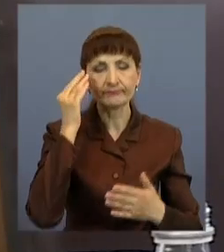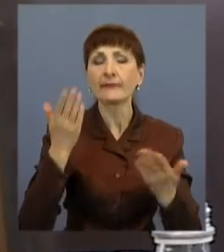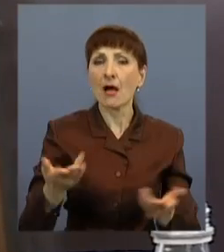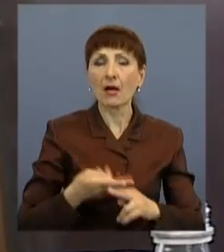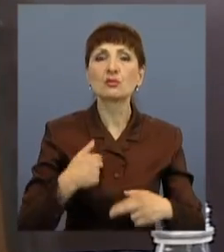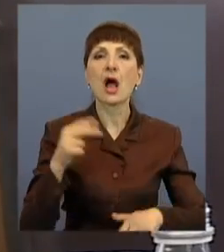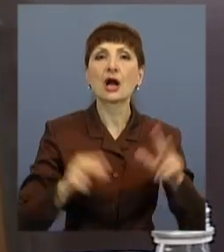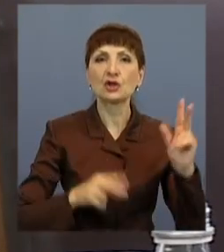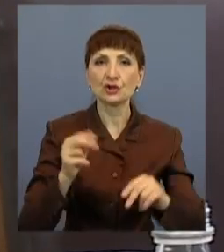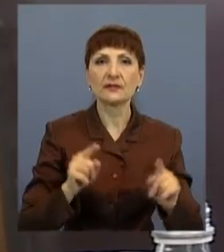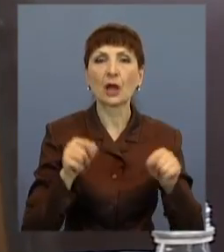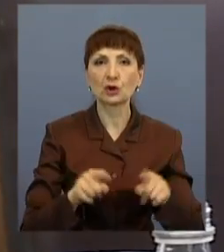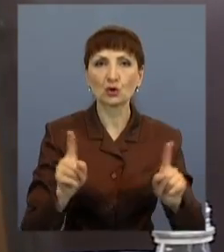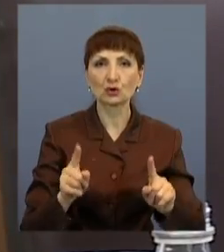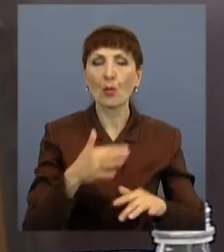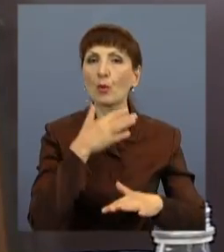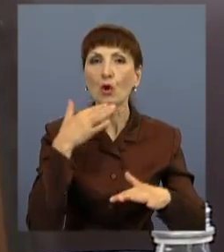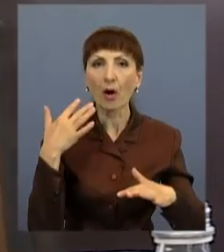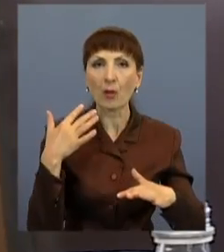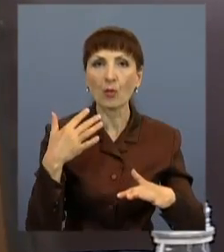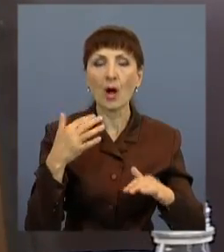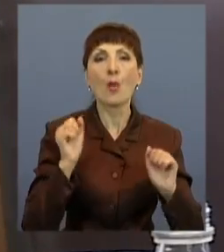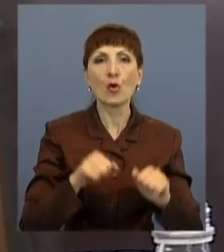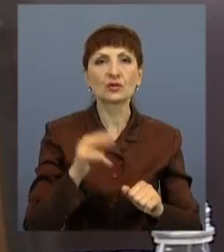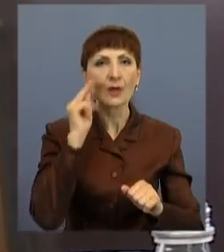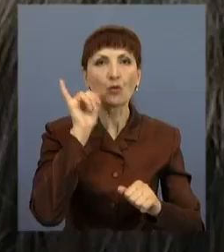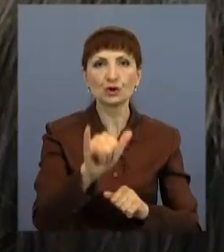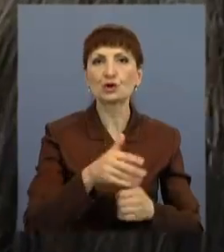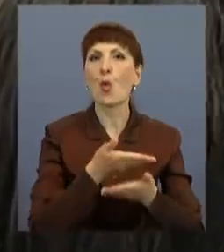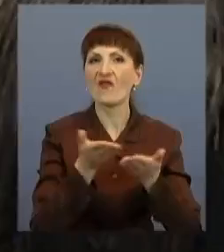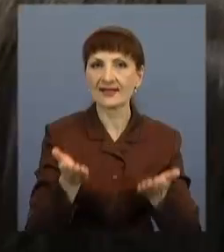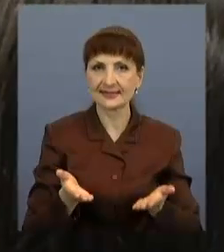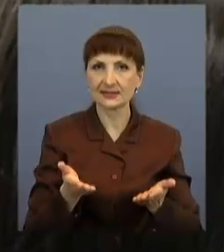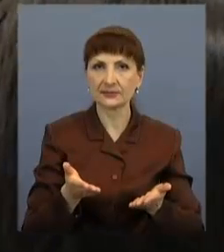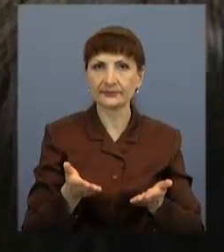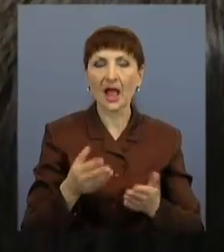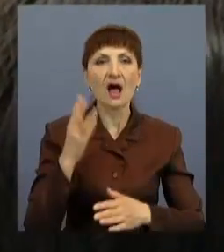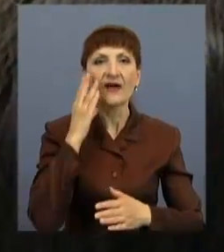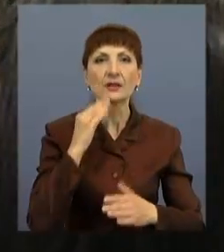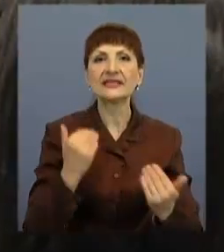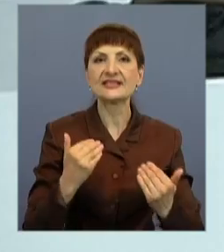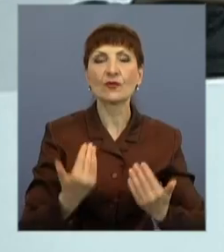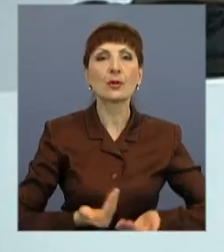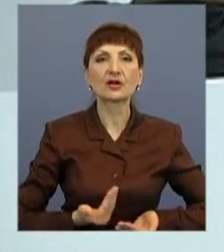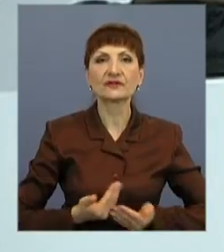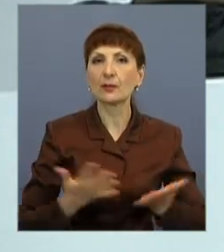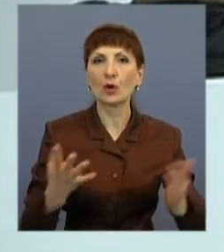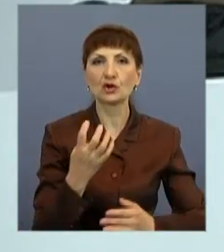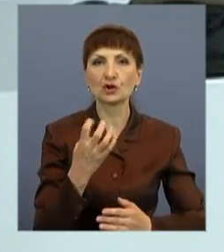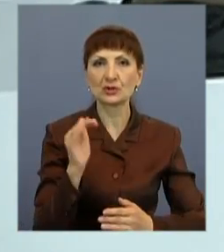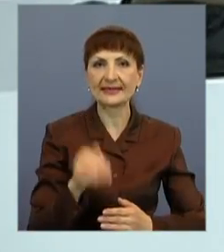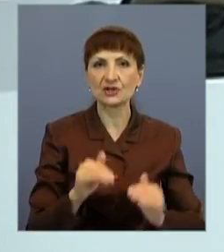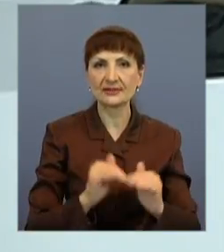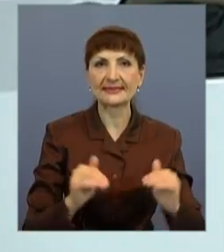мы рассчитываем на то, что мы многому тоже сможем научиться у вас. В Алматы сегодня проживает больше 400